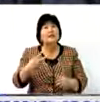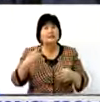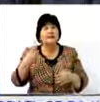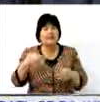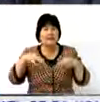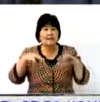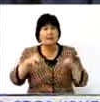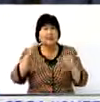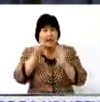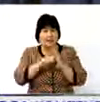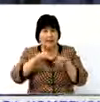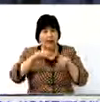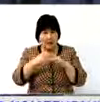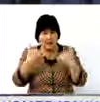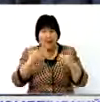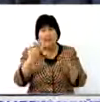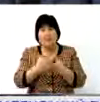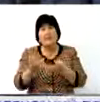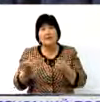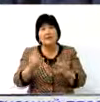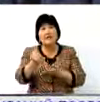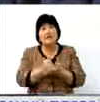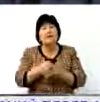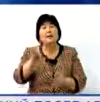техники прошли техосмотр. Имеется необходимость. Запас